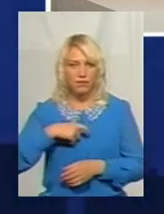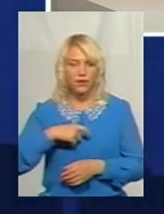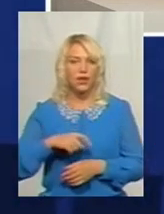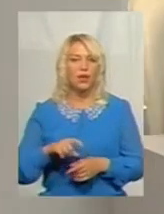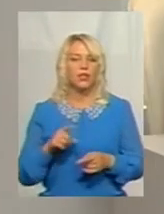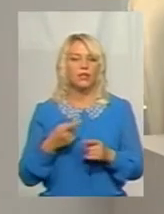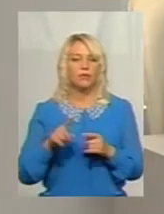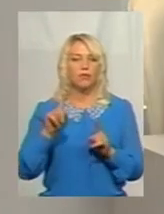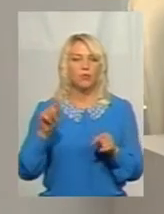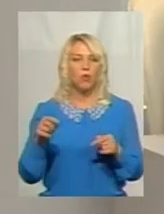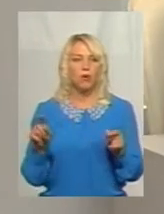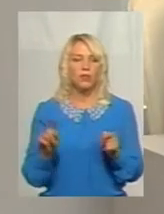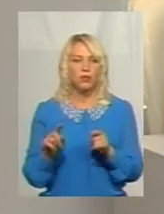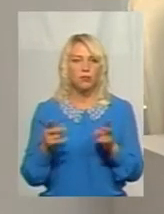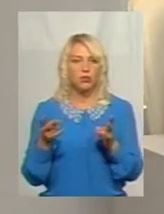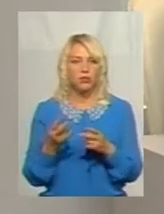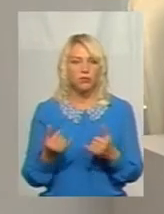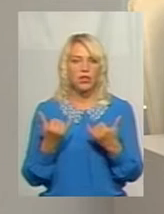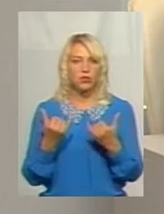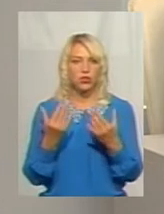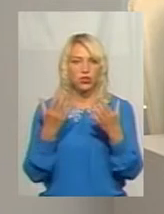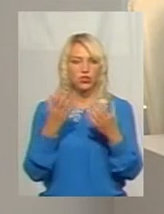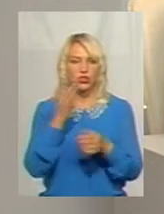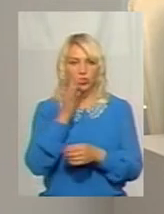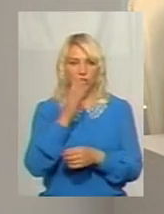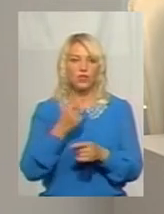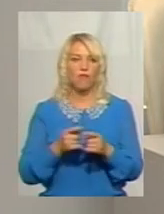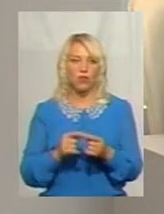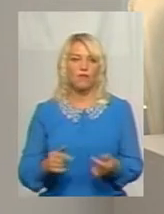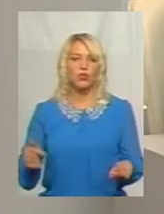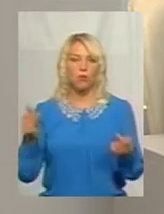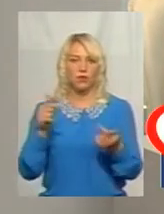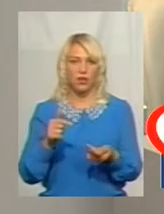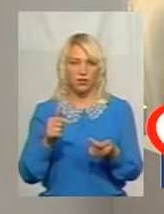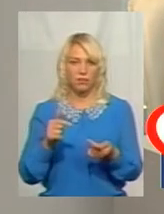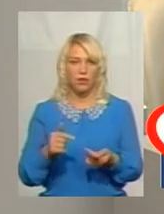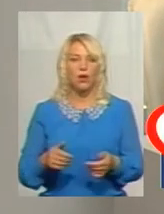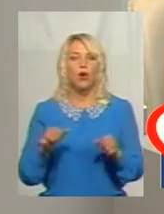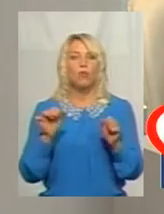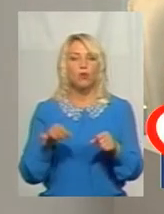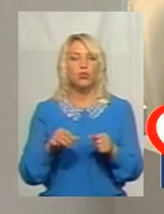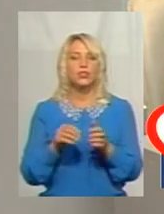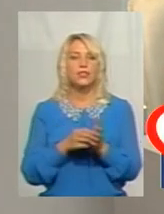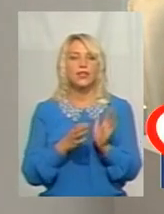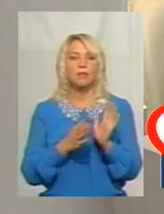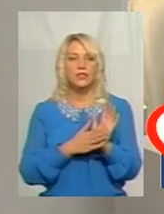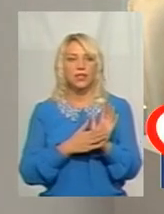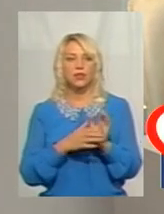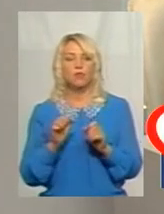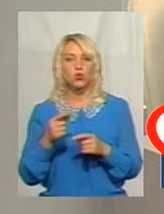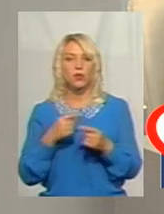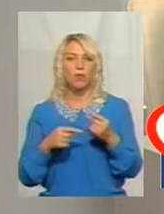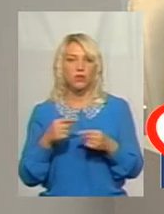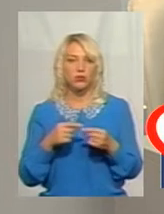тим вимогам, які потрібні на теперішній час, вона їм відповідає. Можна записатись, вернемося до запису,